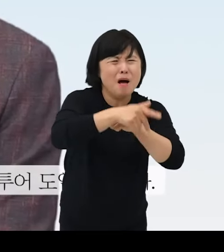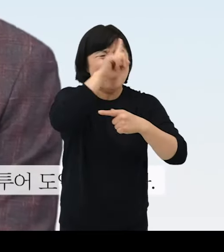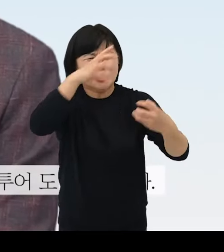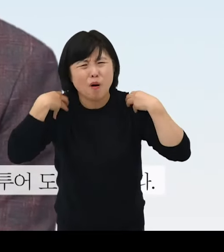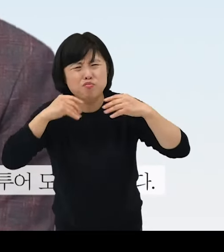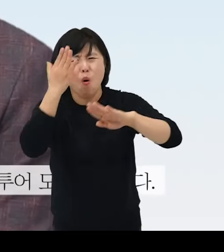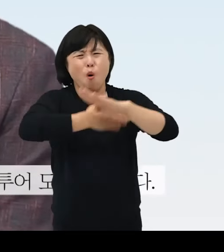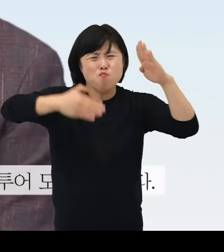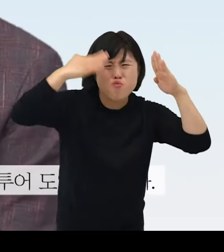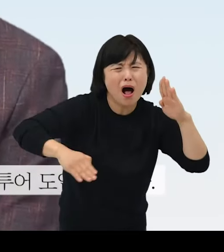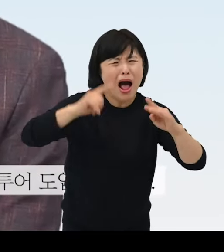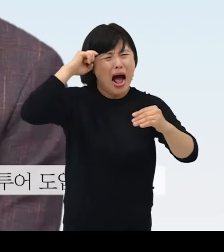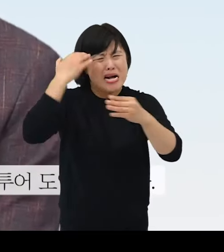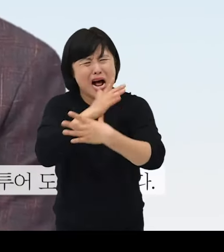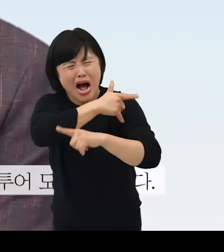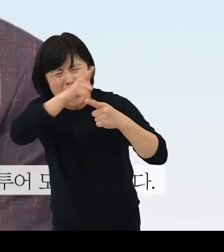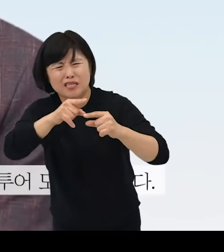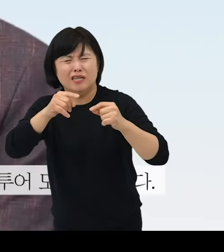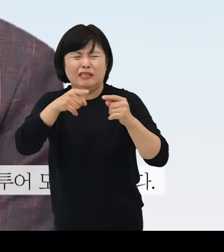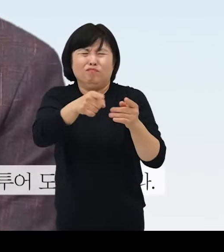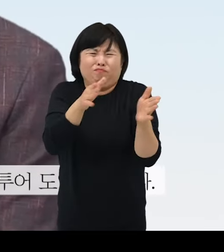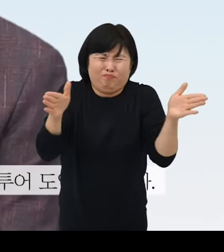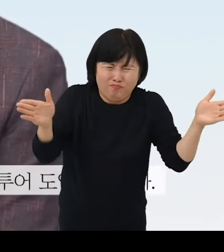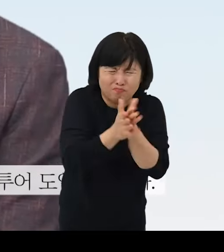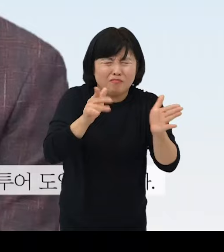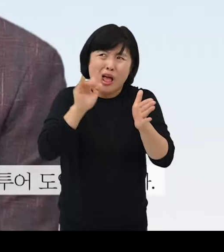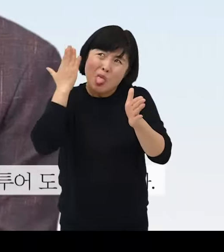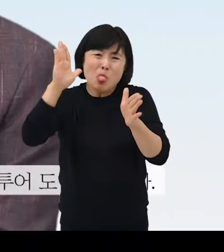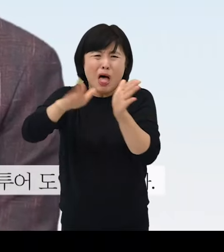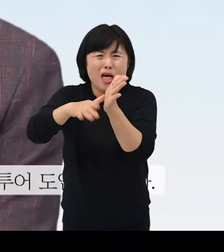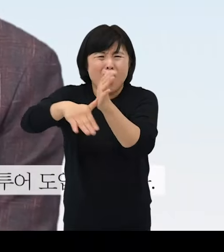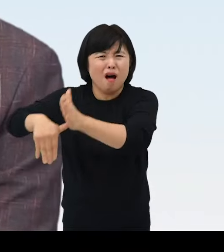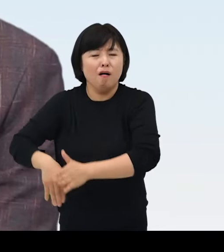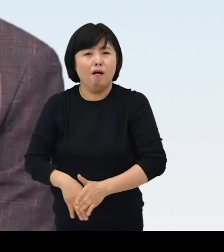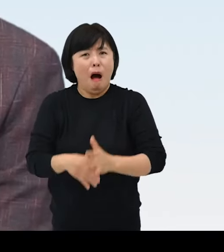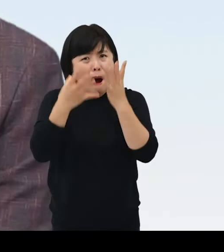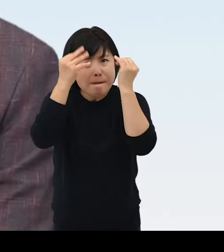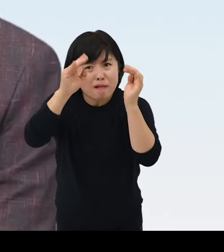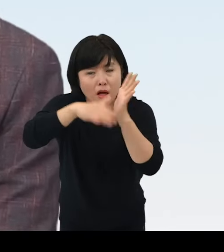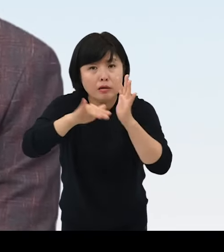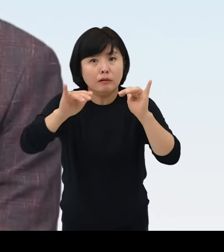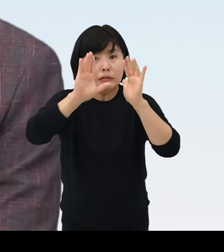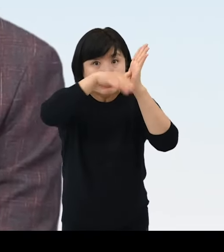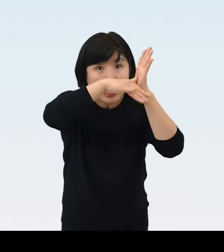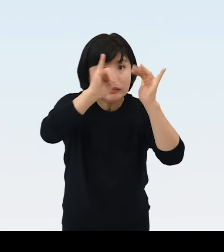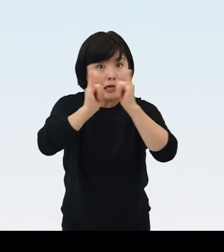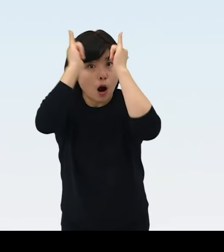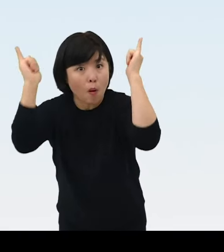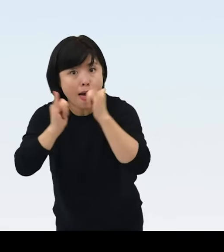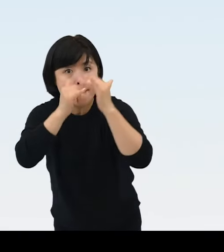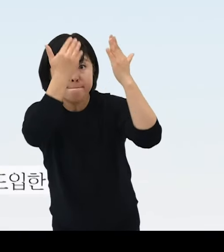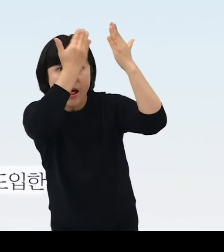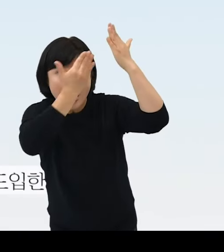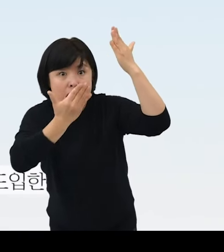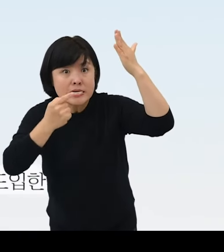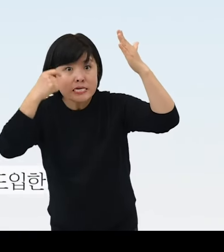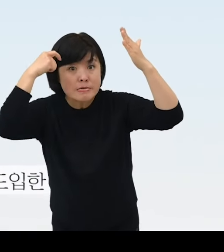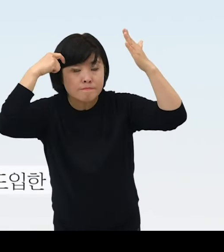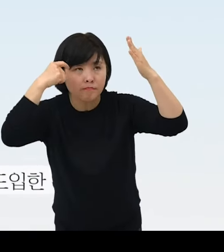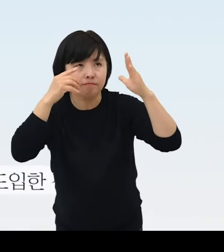정부나 공무원들 그리고 또는 이제 학자들이 앞다투어 이렇게 도입을 합니다. 그런데 많은 경우에 시대적,